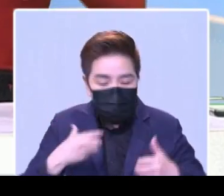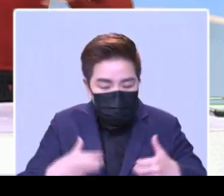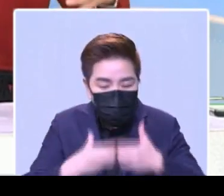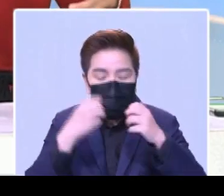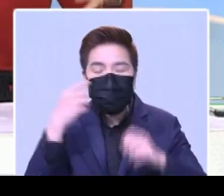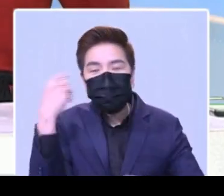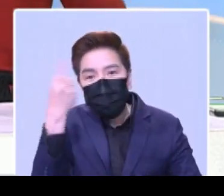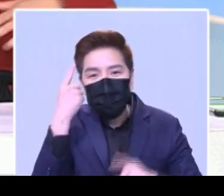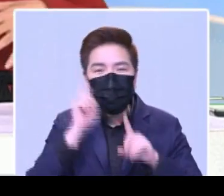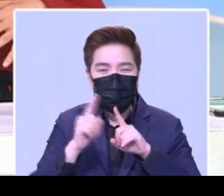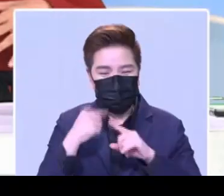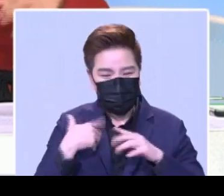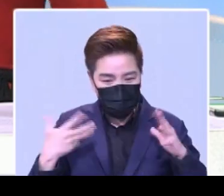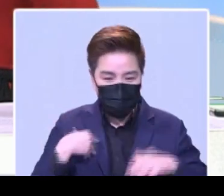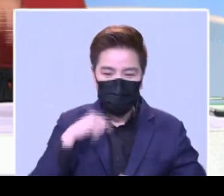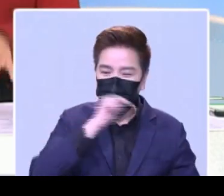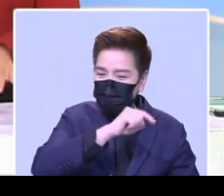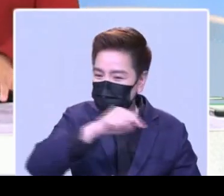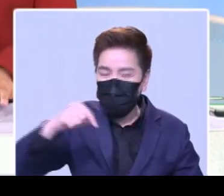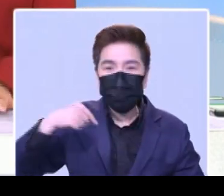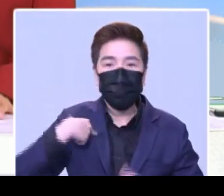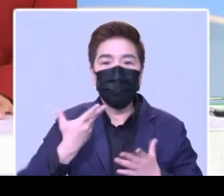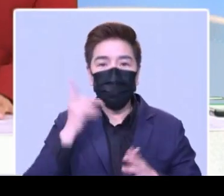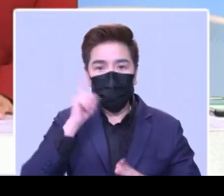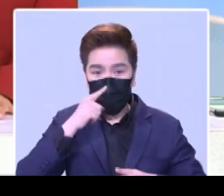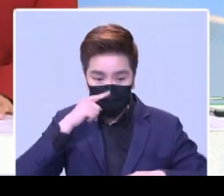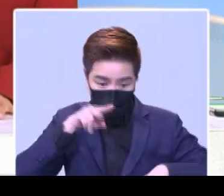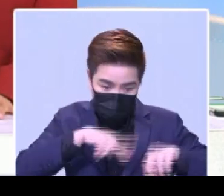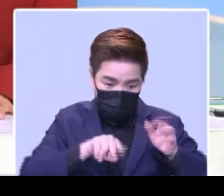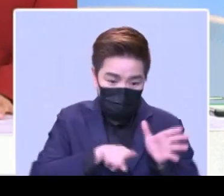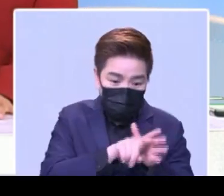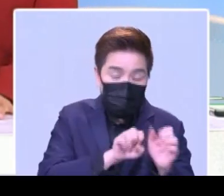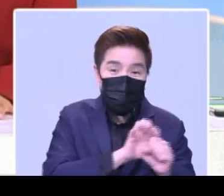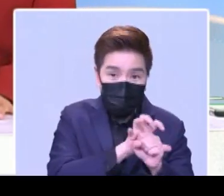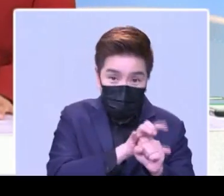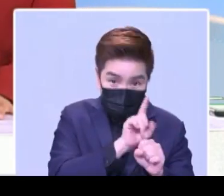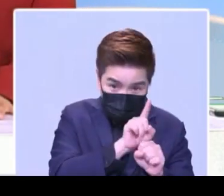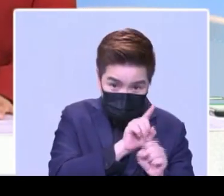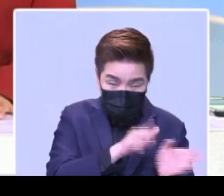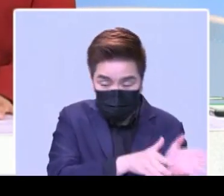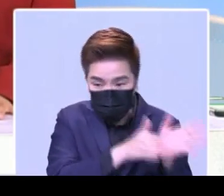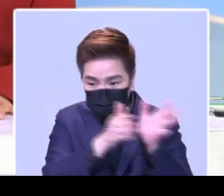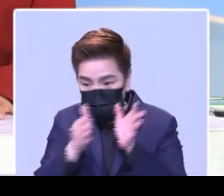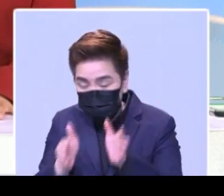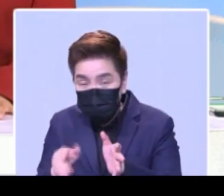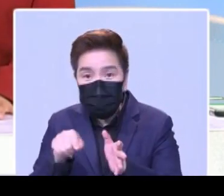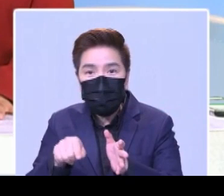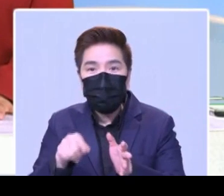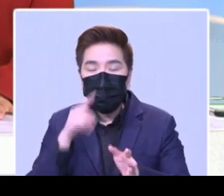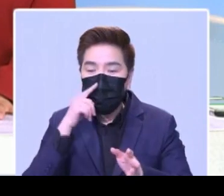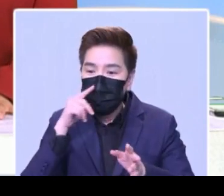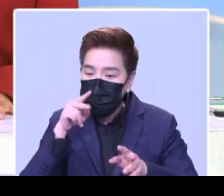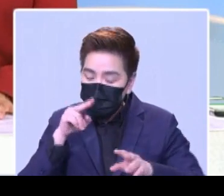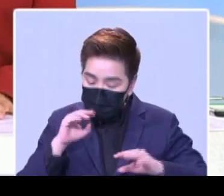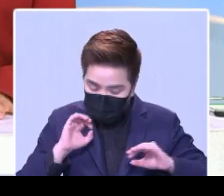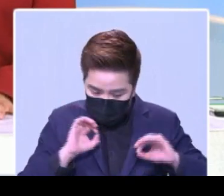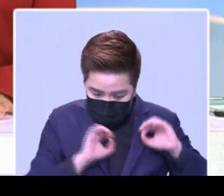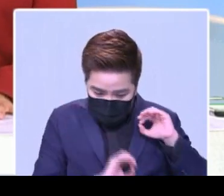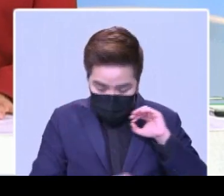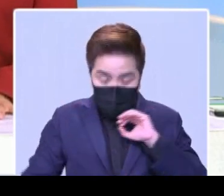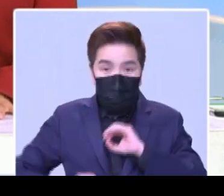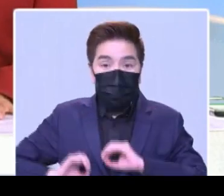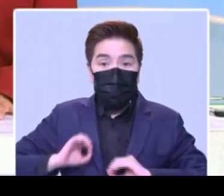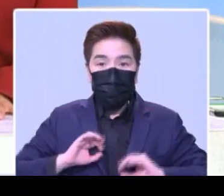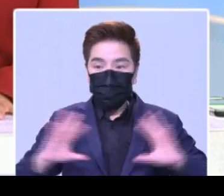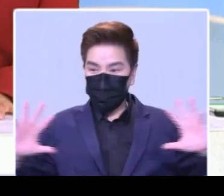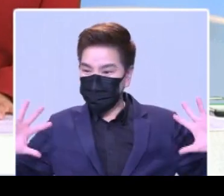าร์ตี้มันเยอะคือส่วนหนึ่งเนี่ยเราต้องดูแลเรื่องโควิดไม่พอคุณผู้ชมครับเรื่องของการดูแลเรื่องความปลอดภัยเนี่ยนะย